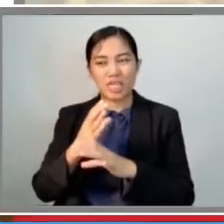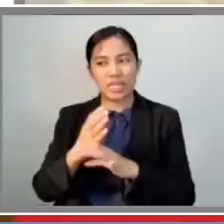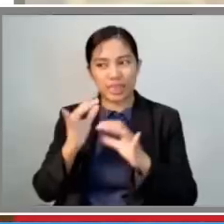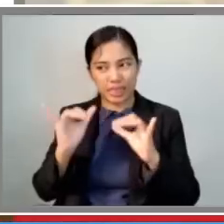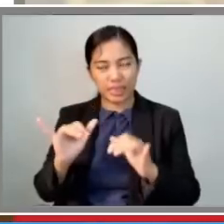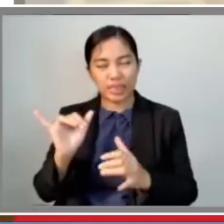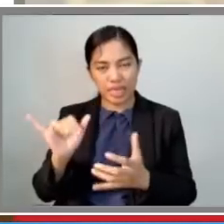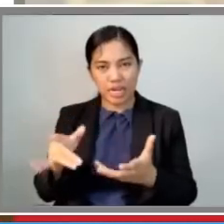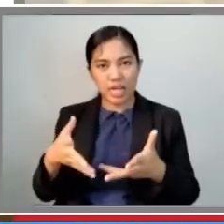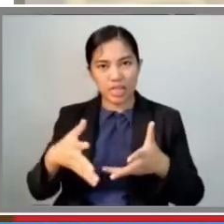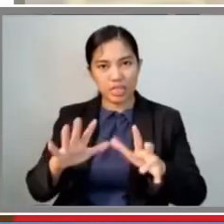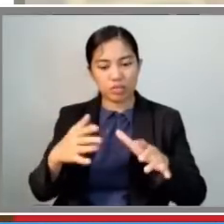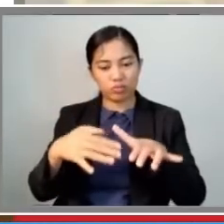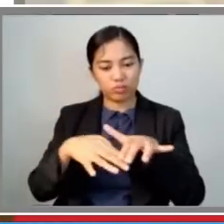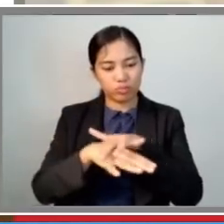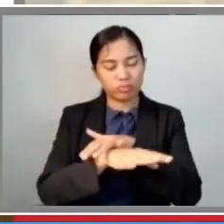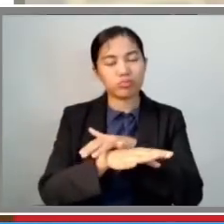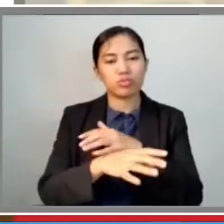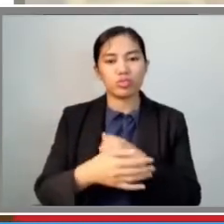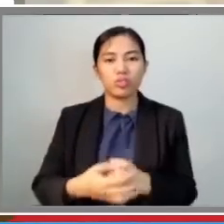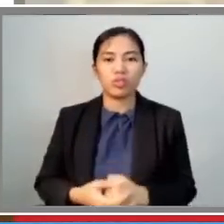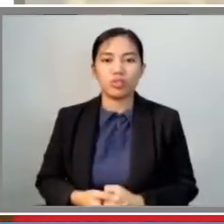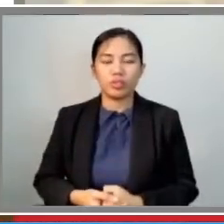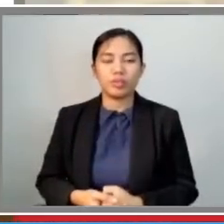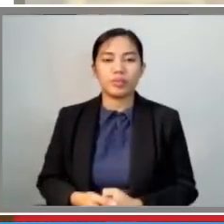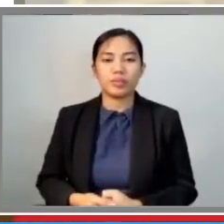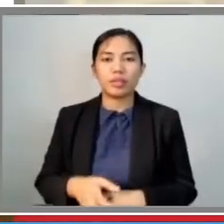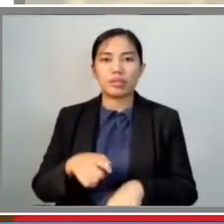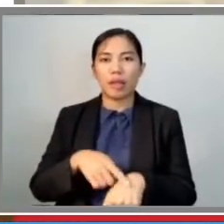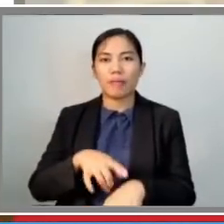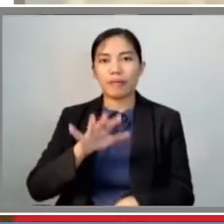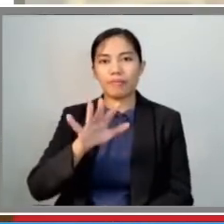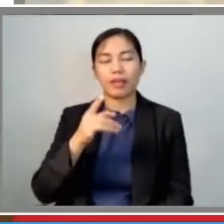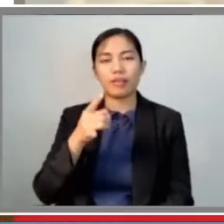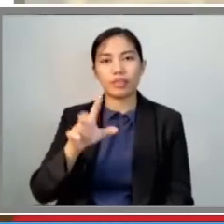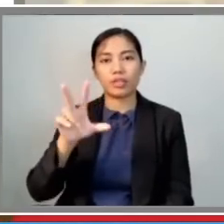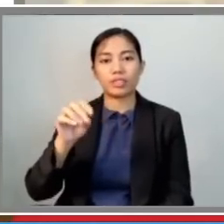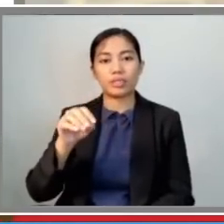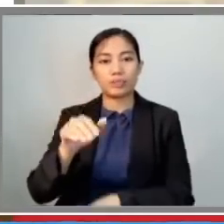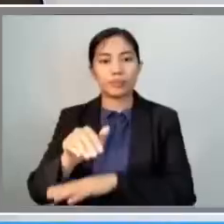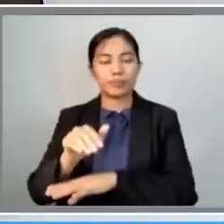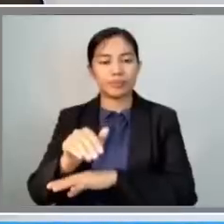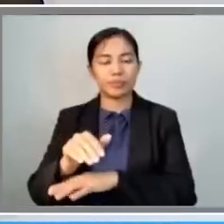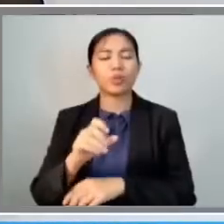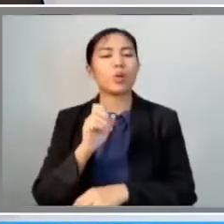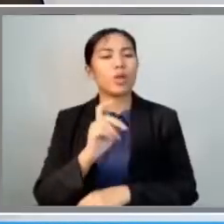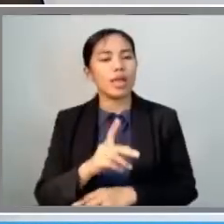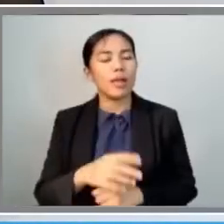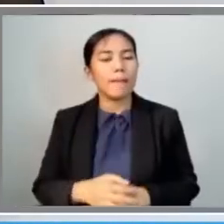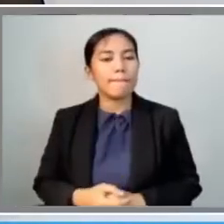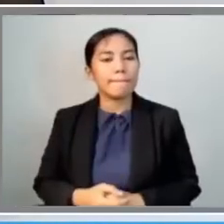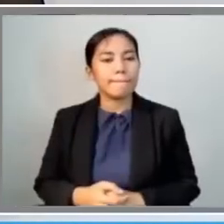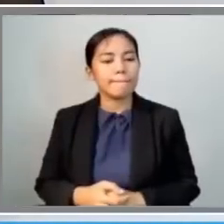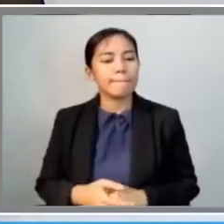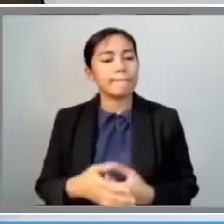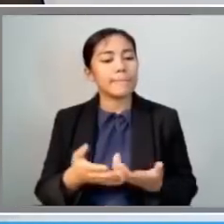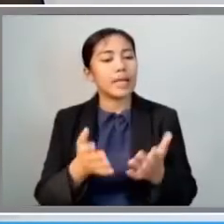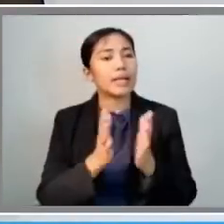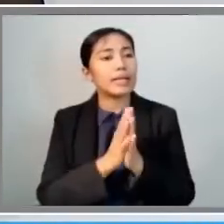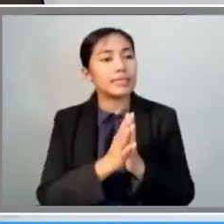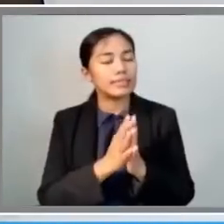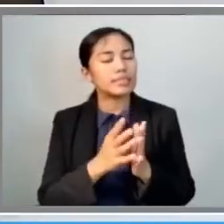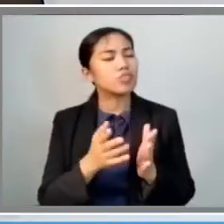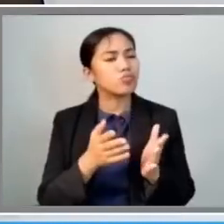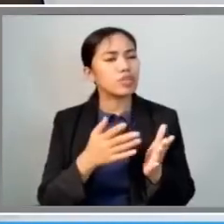siudad de Victoria pagsapit po ng 5:30 PM Okay maiba lang po ako at samantalahin na rin po namin May naaksidenteng babae kanina sa NLEX matapos